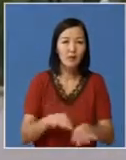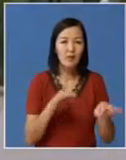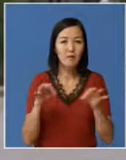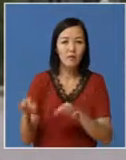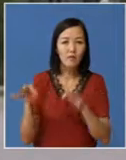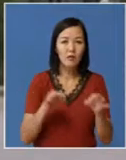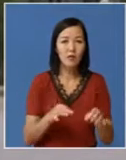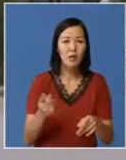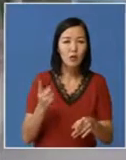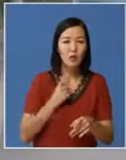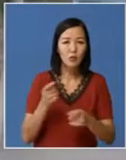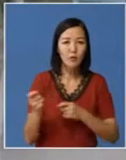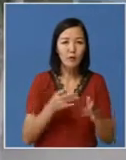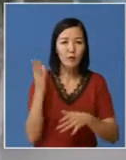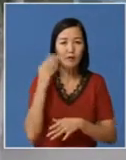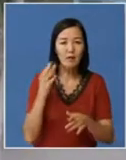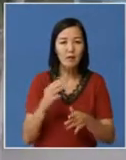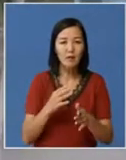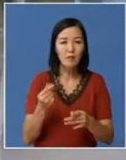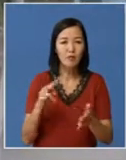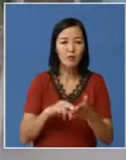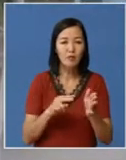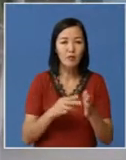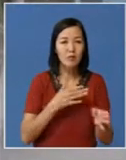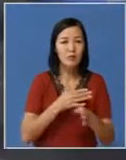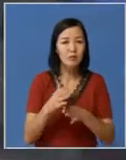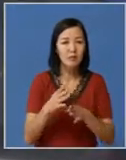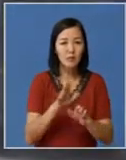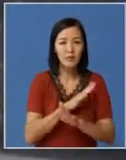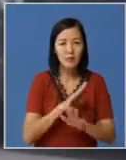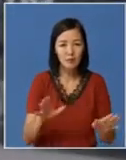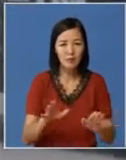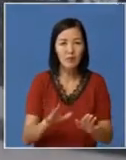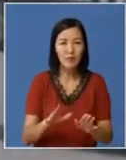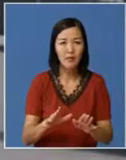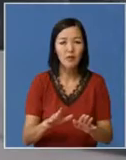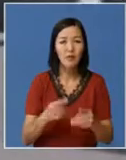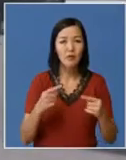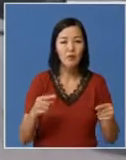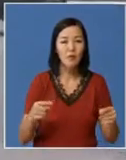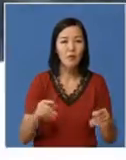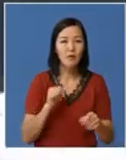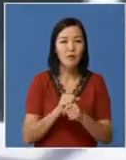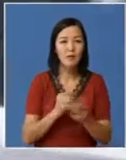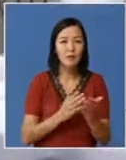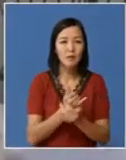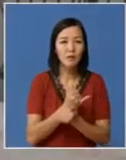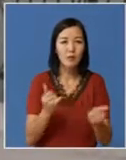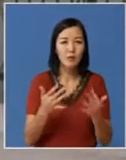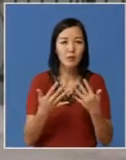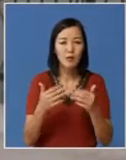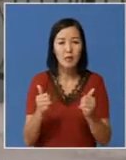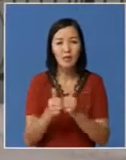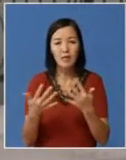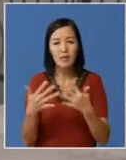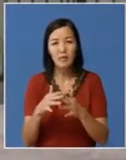Акимата Алматы, но пока денег из бюджета автопарки не получают. На грани разорения и другие автопарки, обслуживающие пригородные поселки.